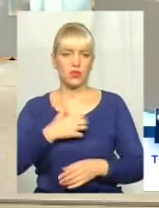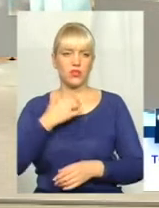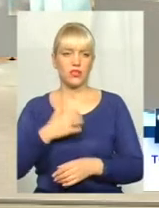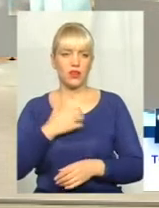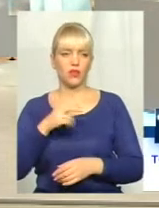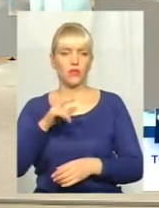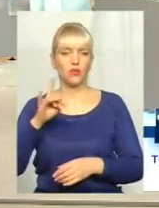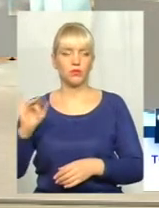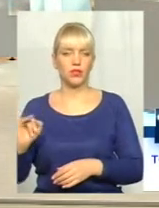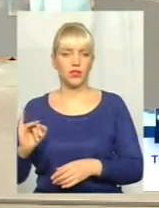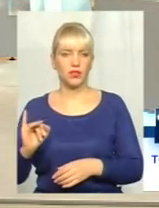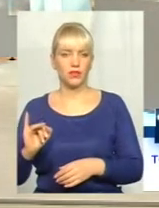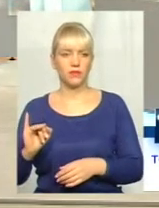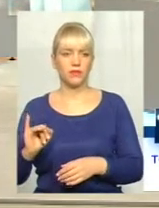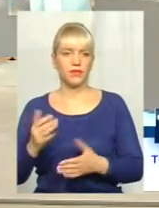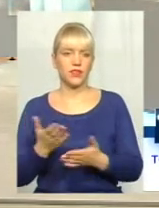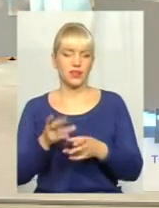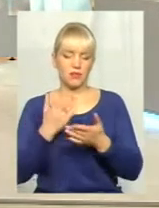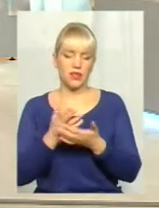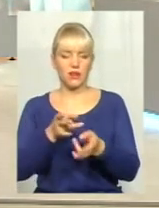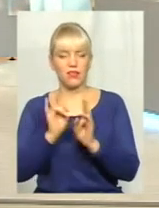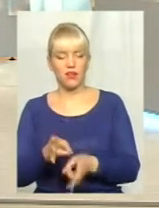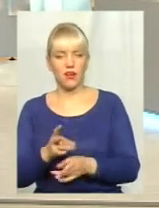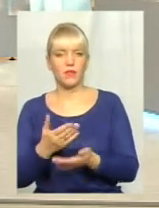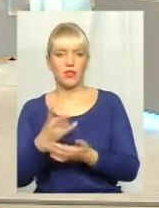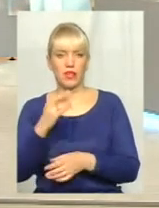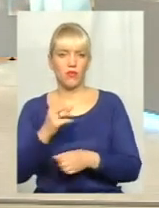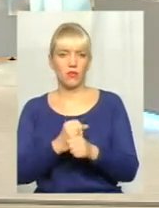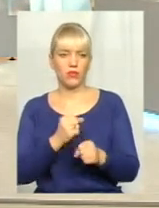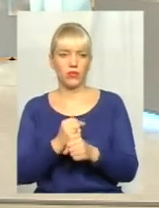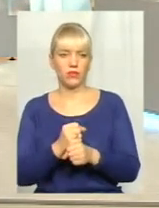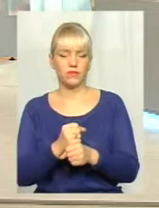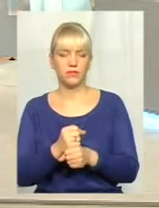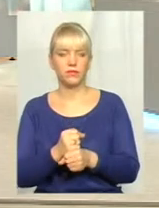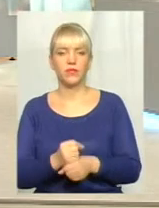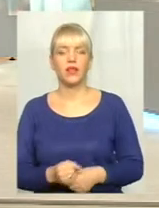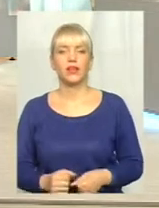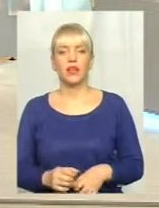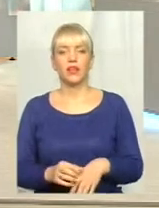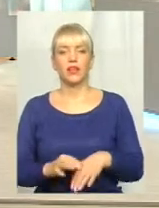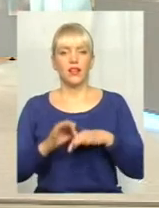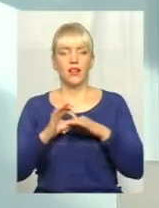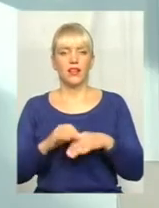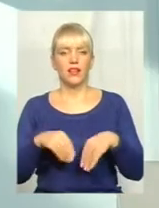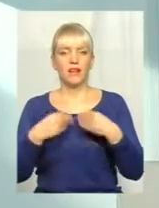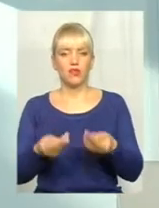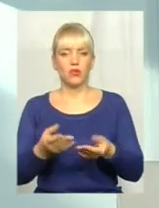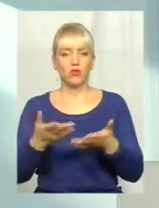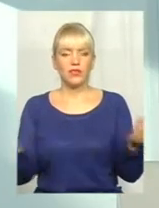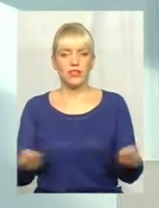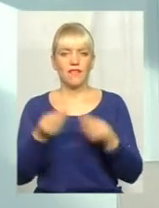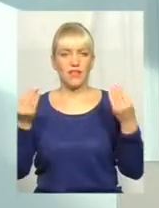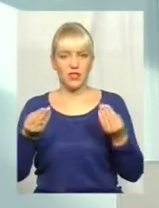при якійсь травмі не доведе Господь на виробництві? Наведу свіжі приклади. Звичайно,